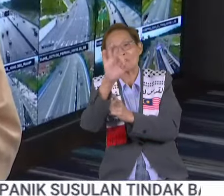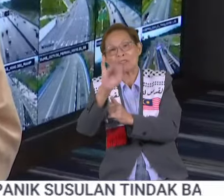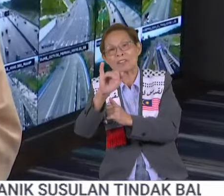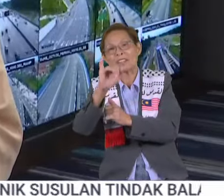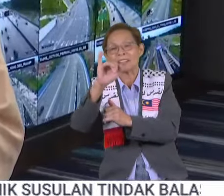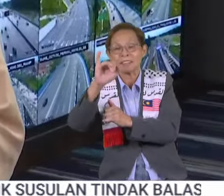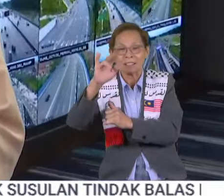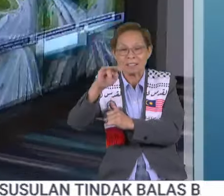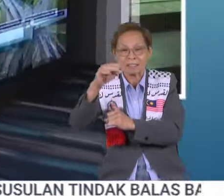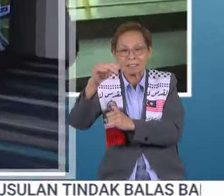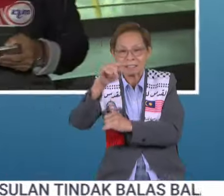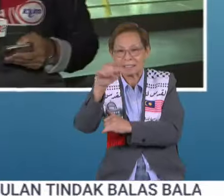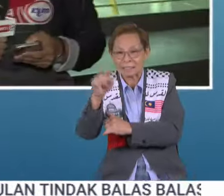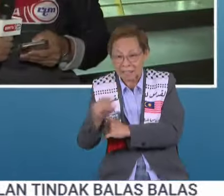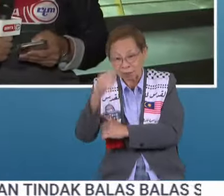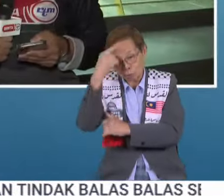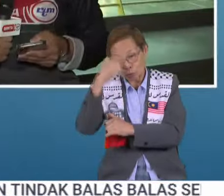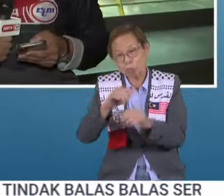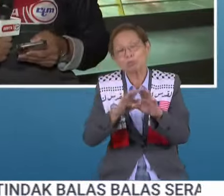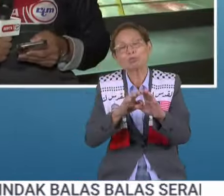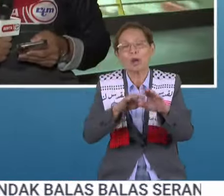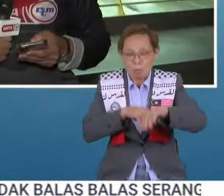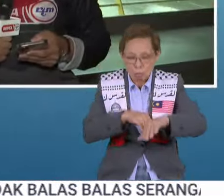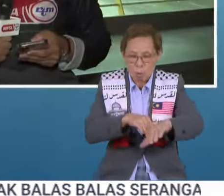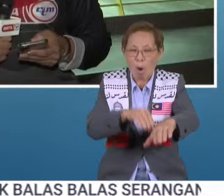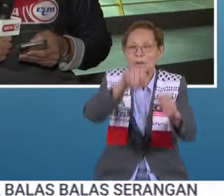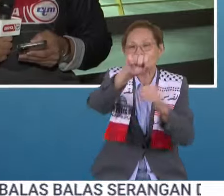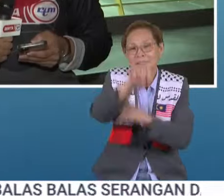laporan trafik arah selatan. Silakan.